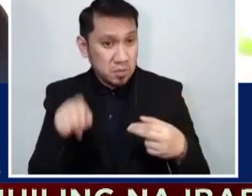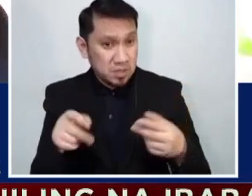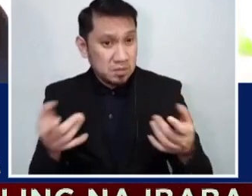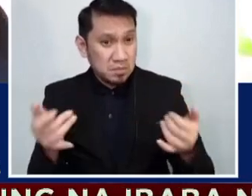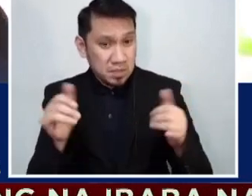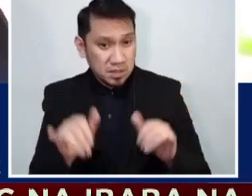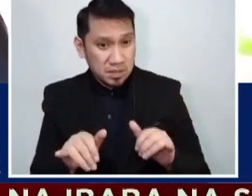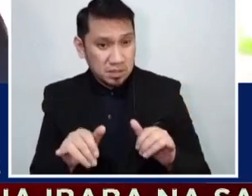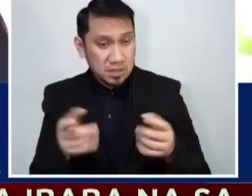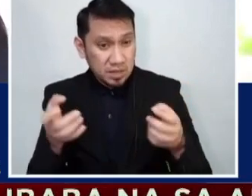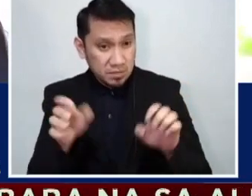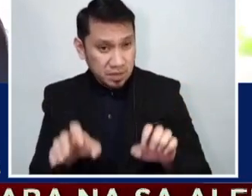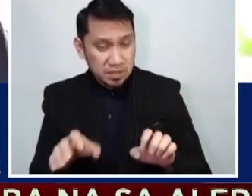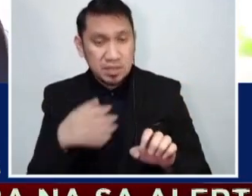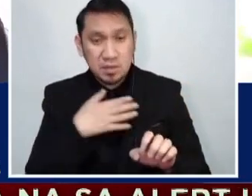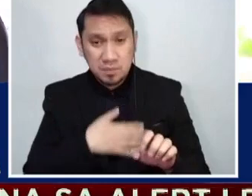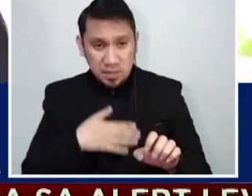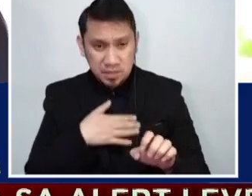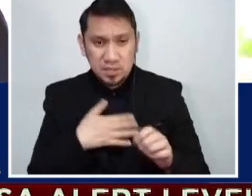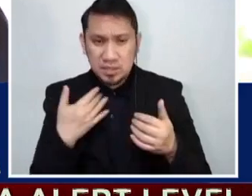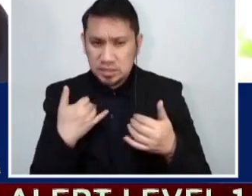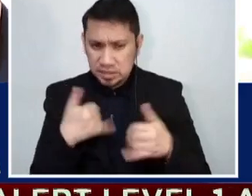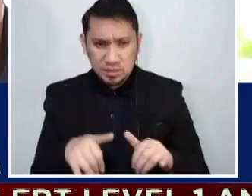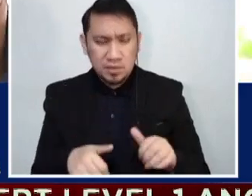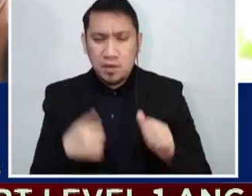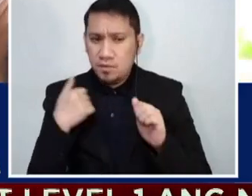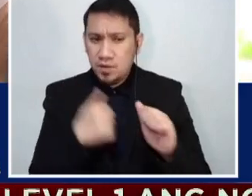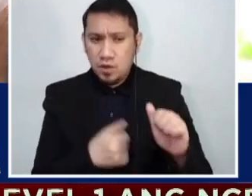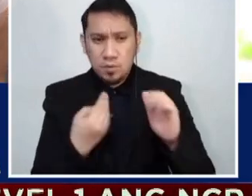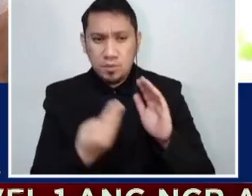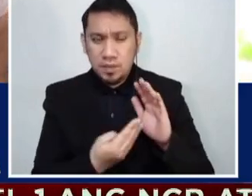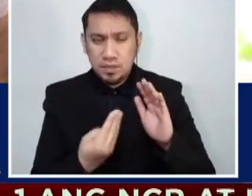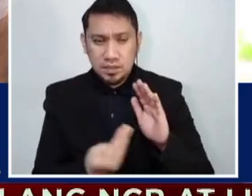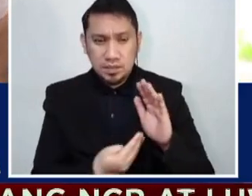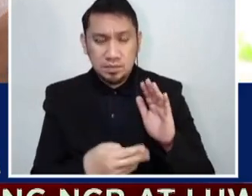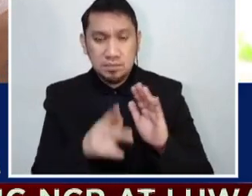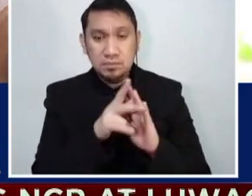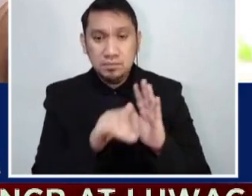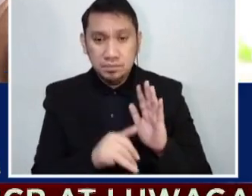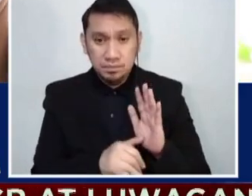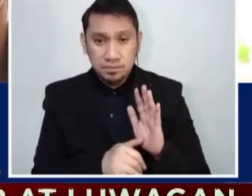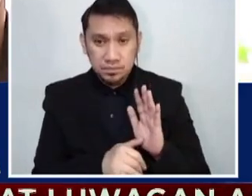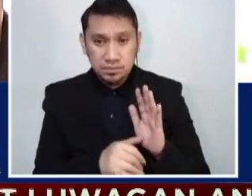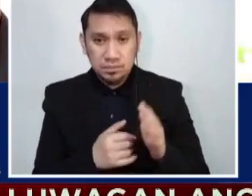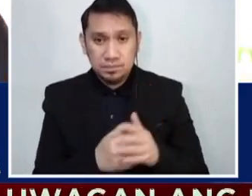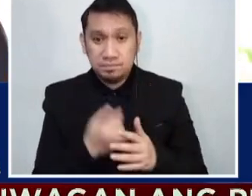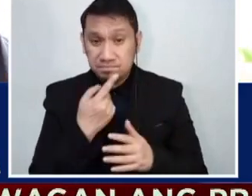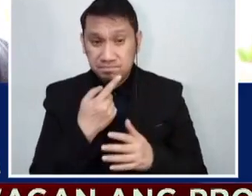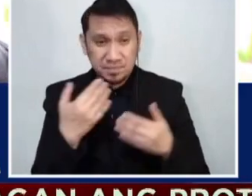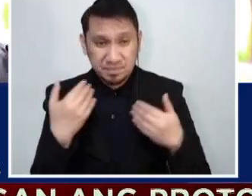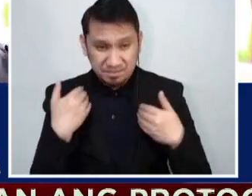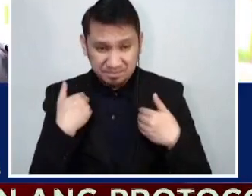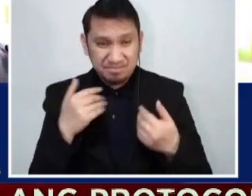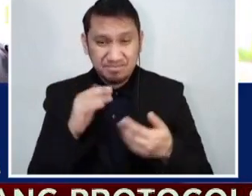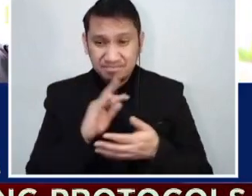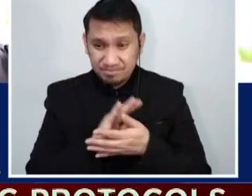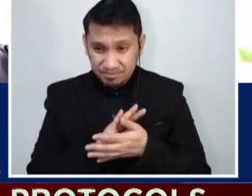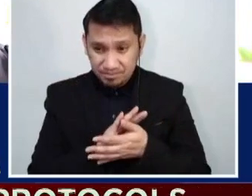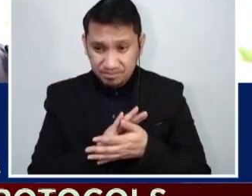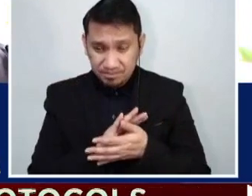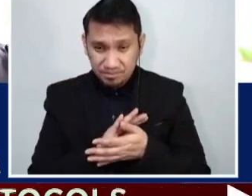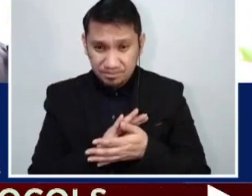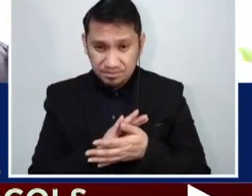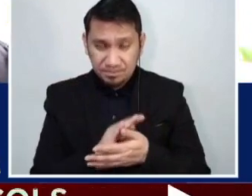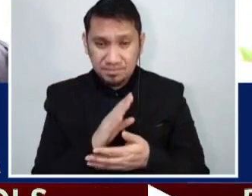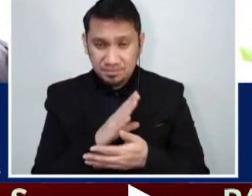in mind the minimum health standard protocol. Kasi nandito pa po yung COVID at though this is now